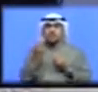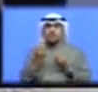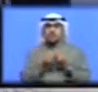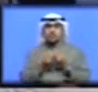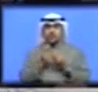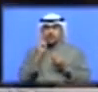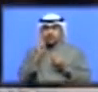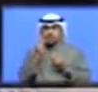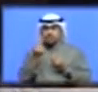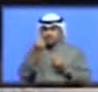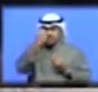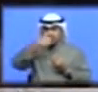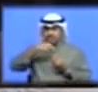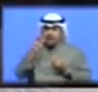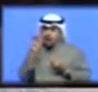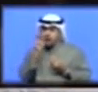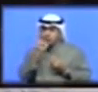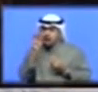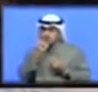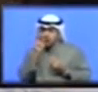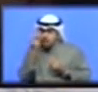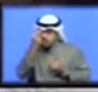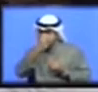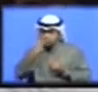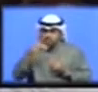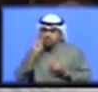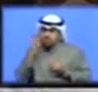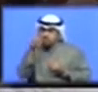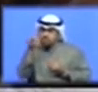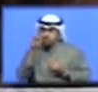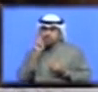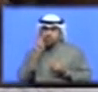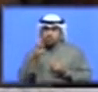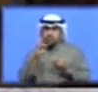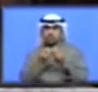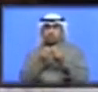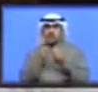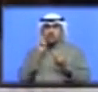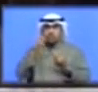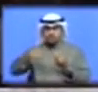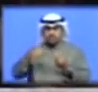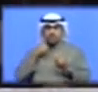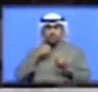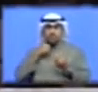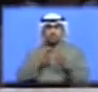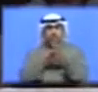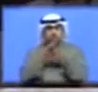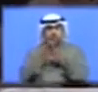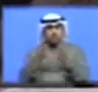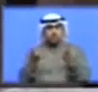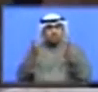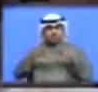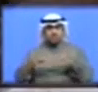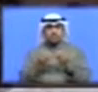بالمنظار. فعلاج الغدة الدرقية في الآونة الأخيرة شهد تطورا ملحوظا مقارنة